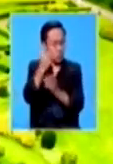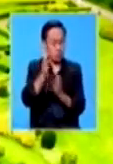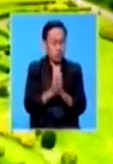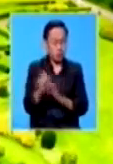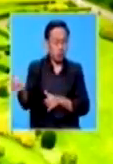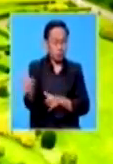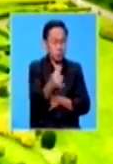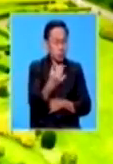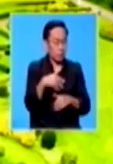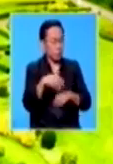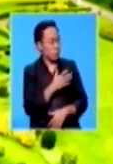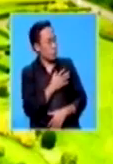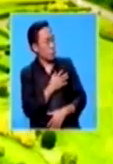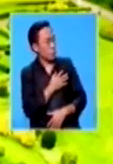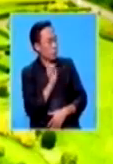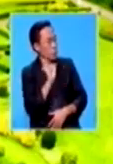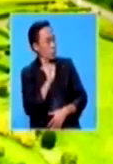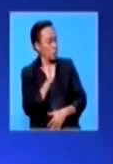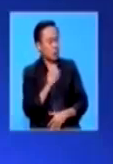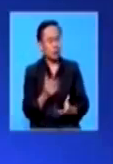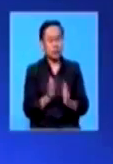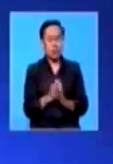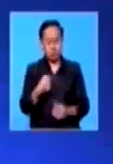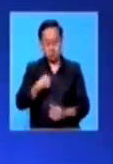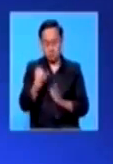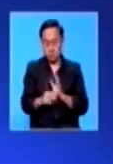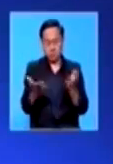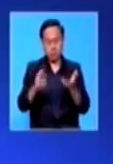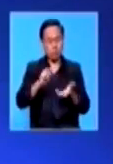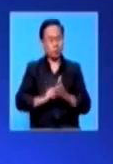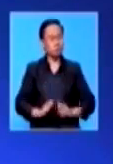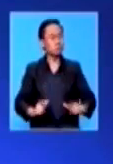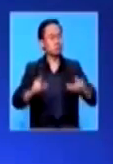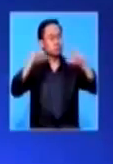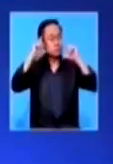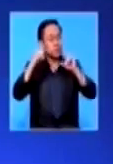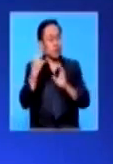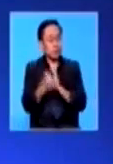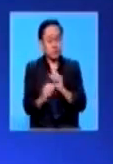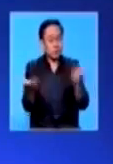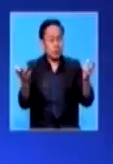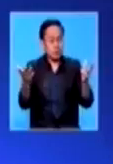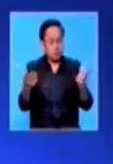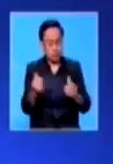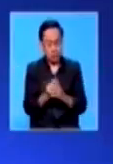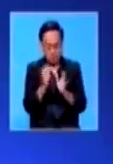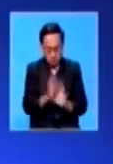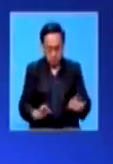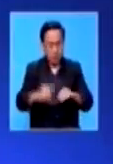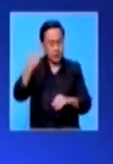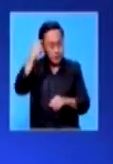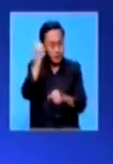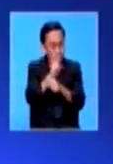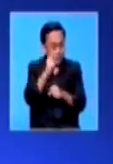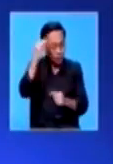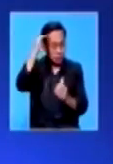แล้วกลัวแล้วจะเอ้ยเราทำอะไรผิดหรือเปล่าถ้าไม่ทำผิดไม่ต้องกลัวใครทั้งสิ้นในโลกใบนี้นะเพราะฉะนั้นเราทำไงให้องค์กรตำรวจเข้มแข็งนะครับนะต